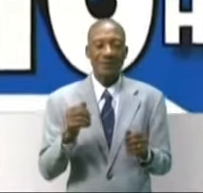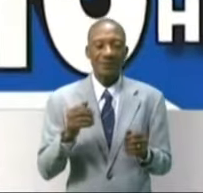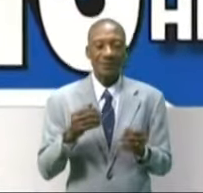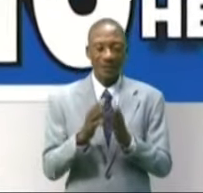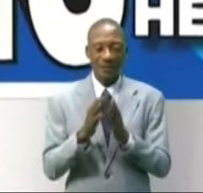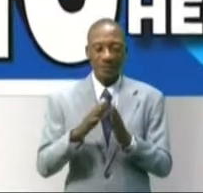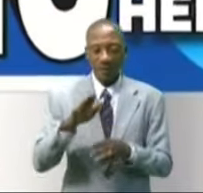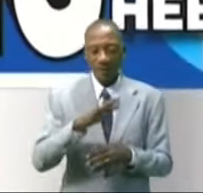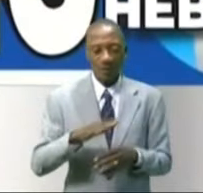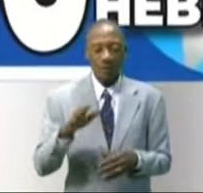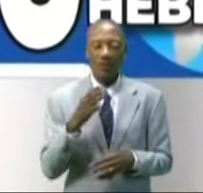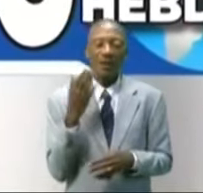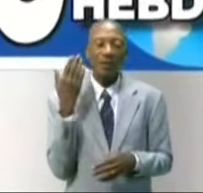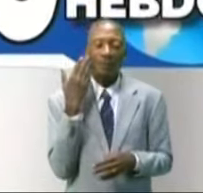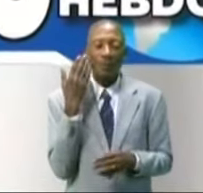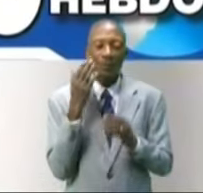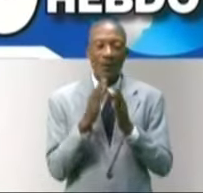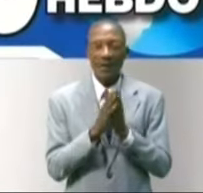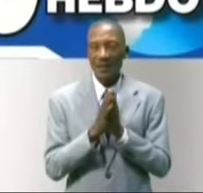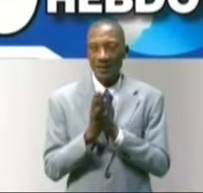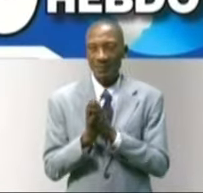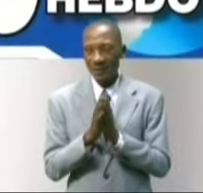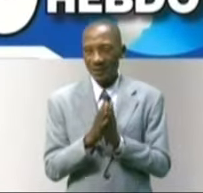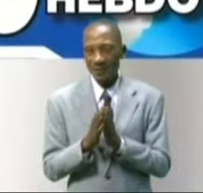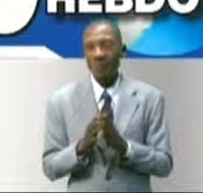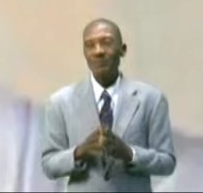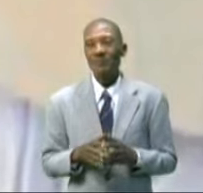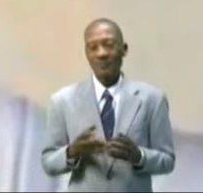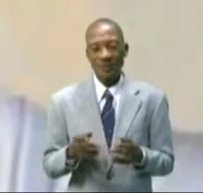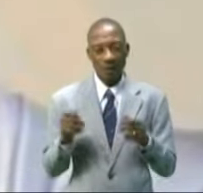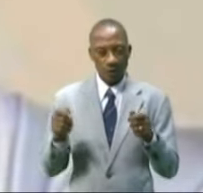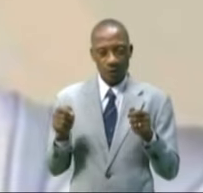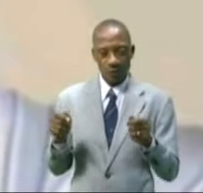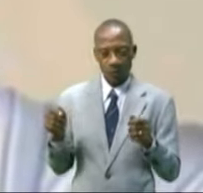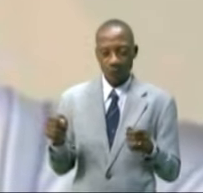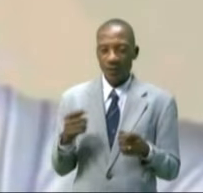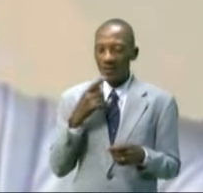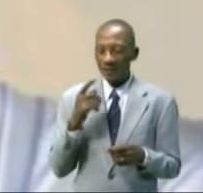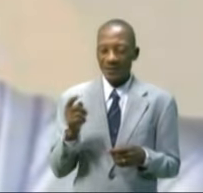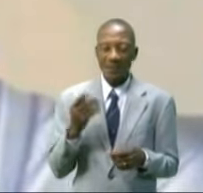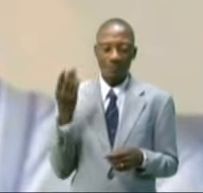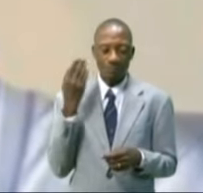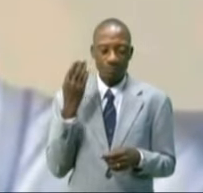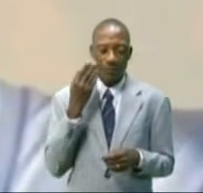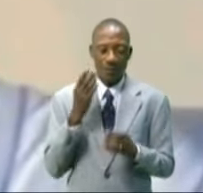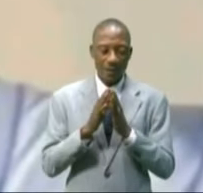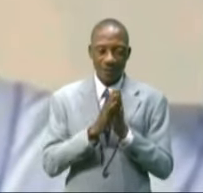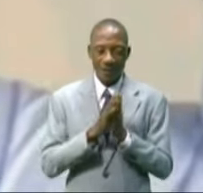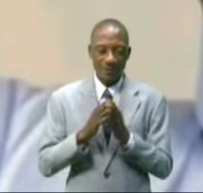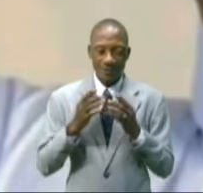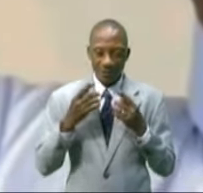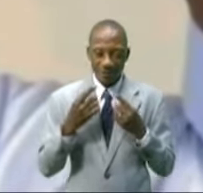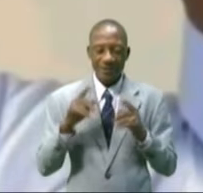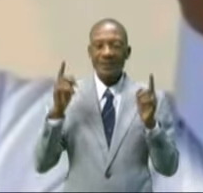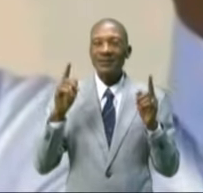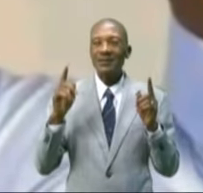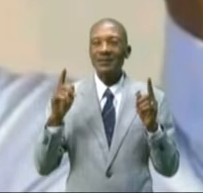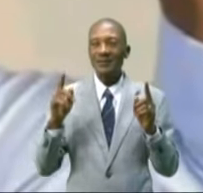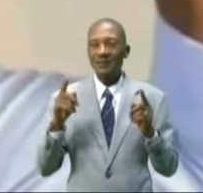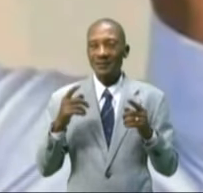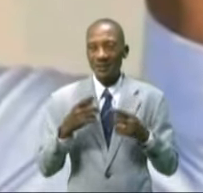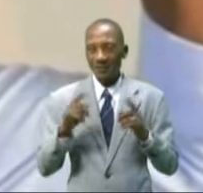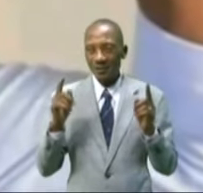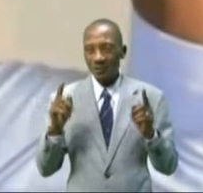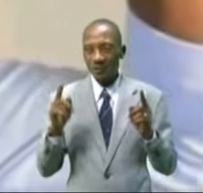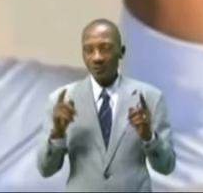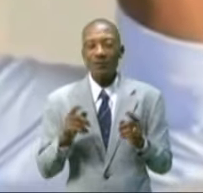renchérit pour sa part. Géopolis Hebdo. Pour le journal, la victoire de Vital Kamerhe sur les deux challengers est issue d'un